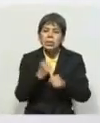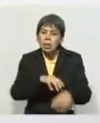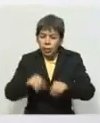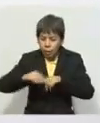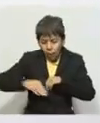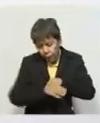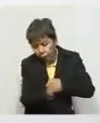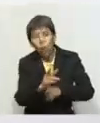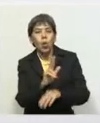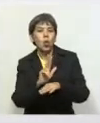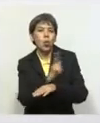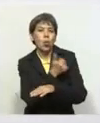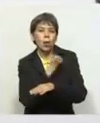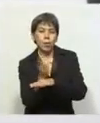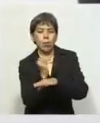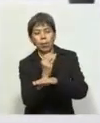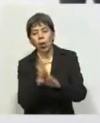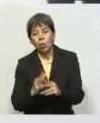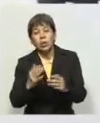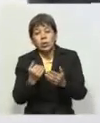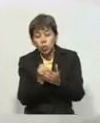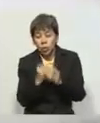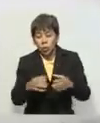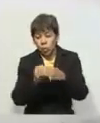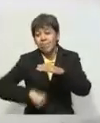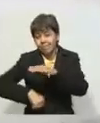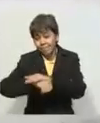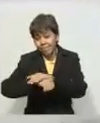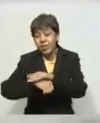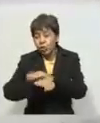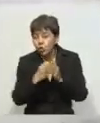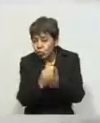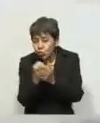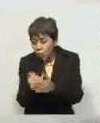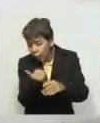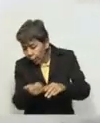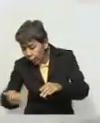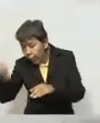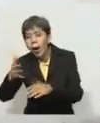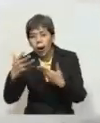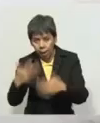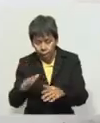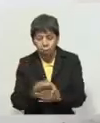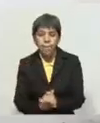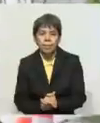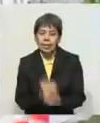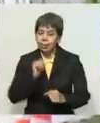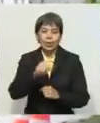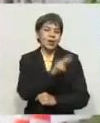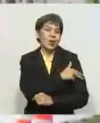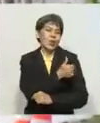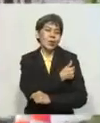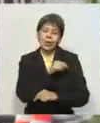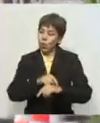รียมเส้นทางสำหรับรถพยาบาลนะครับที่จะนำตัวผู้ประสบภัยทีมหมูป่าที่ได้รับความช่วยเหลือออกมาจากถ้ำหลวงขุนน้ำนางนอนนะครับมายังโรง